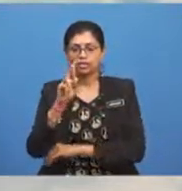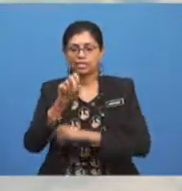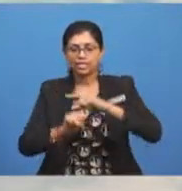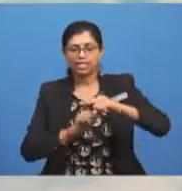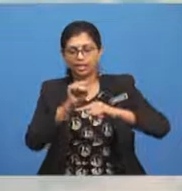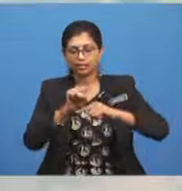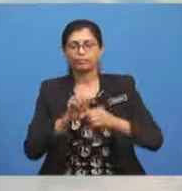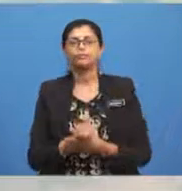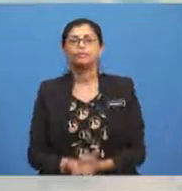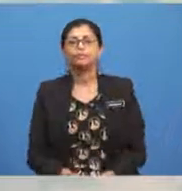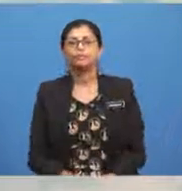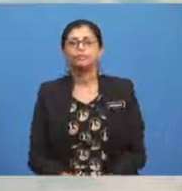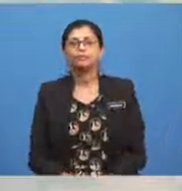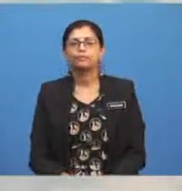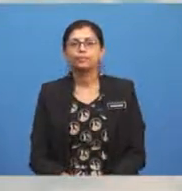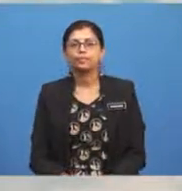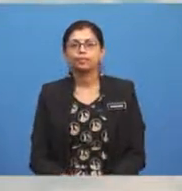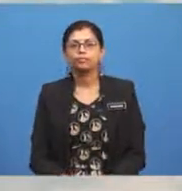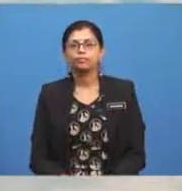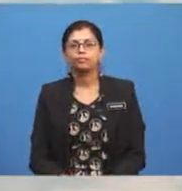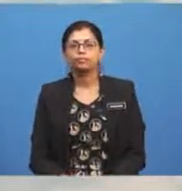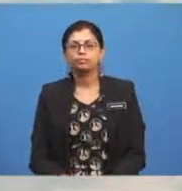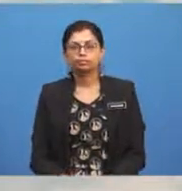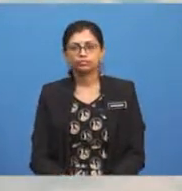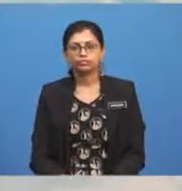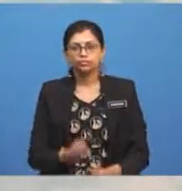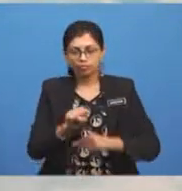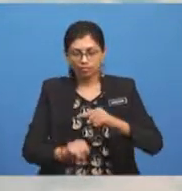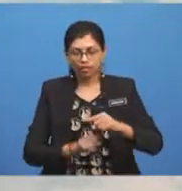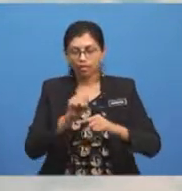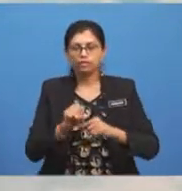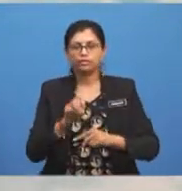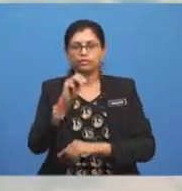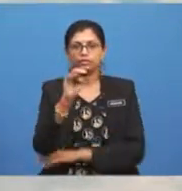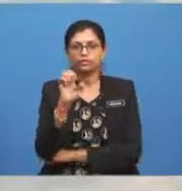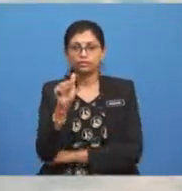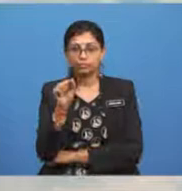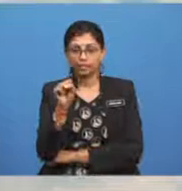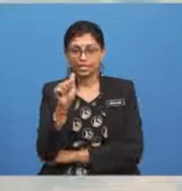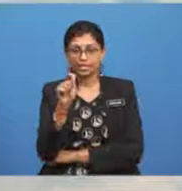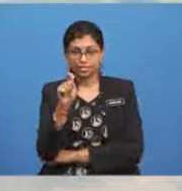itu, tahukah murid-murid bahawa satelit Meerschaum yang cikgu